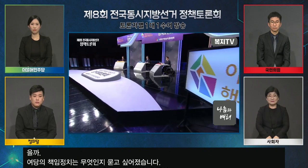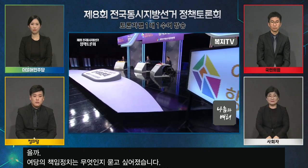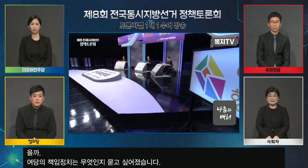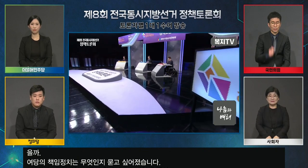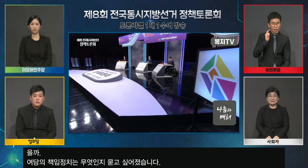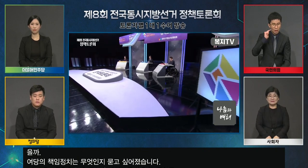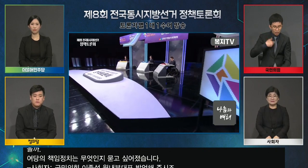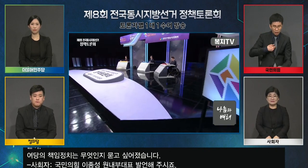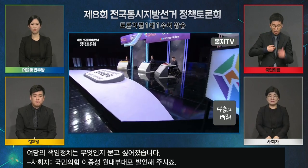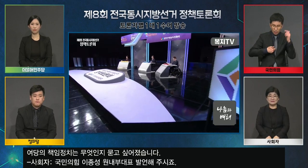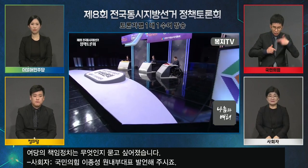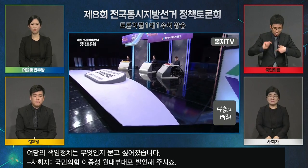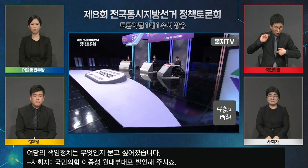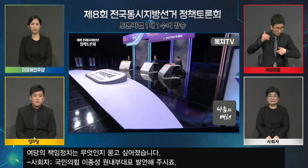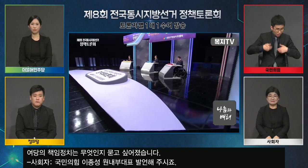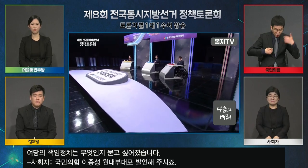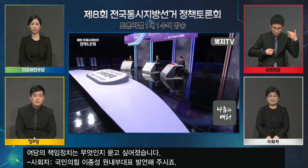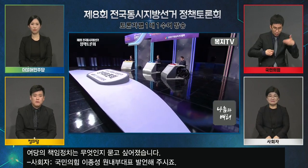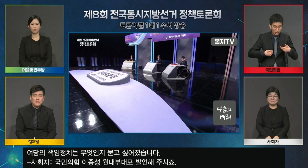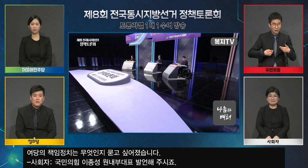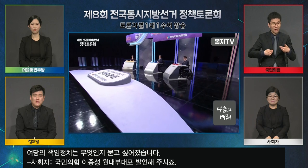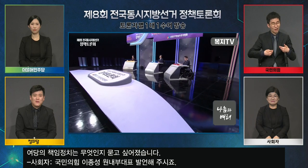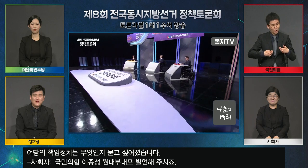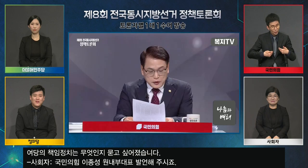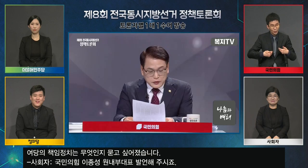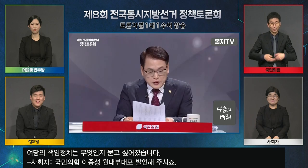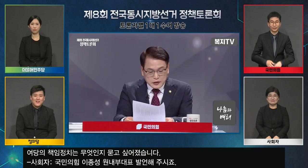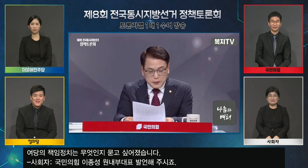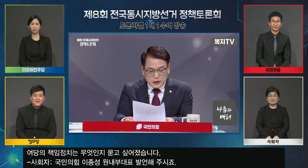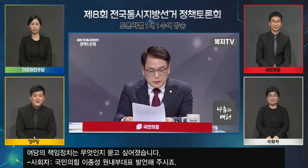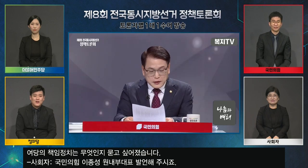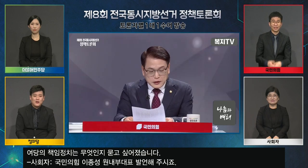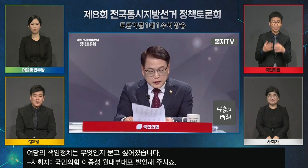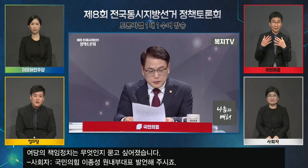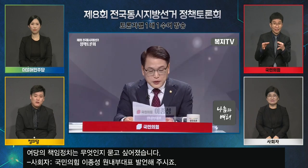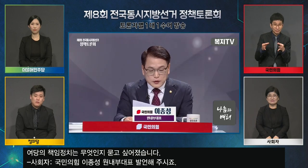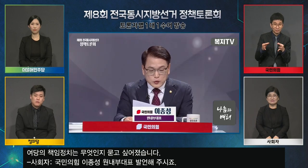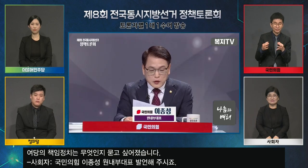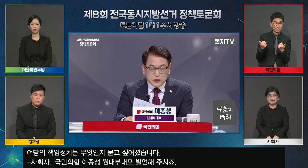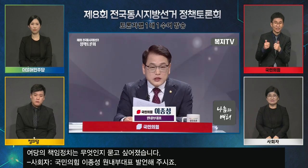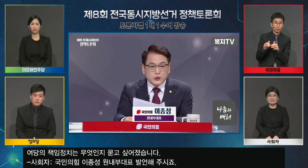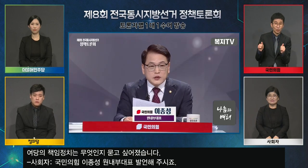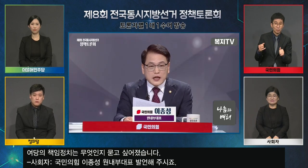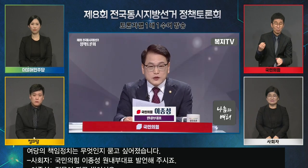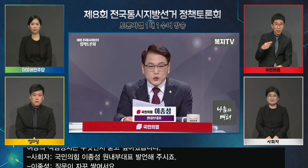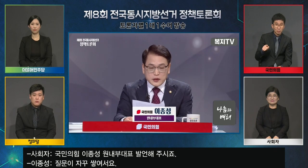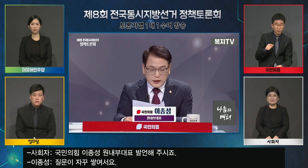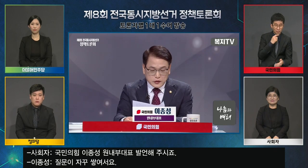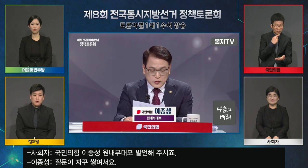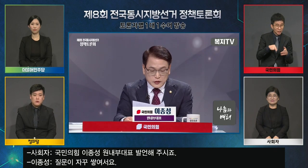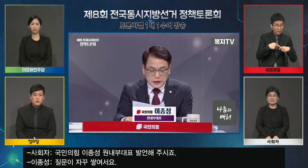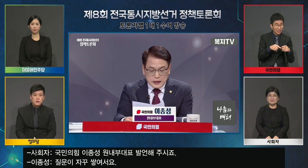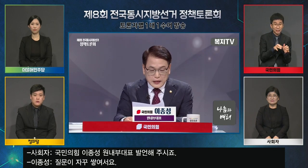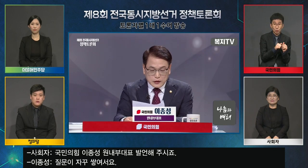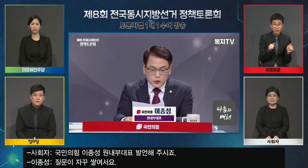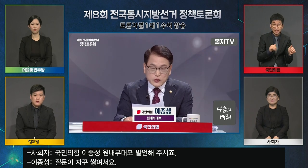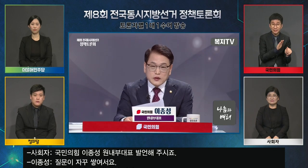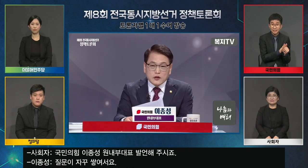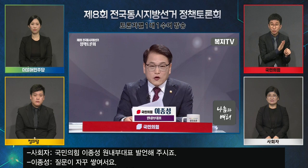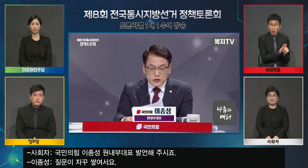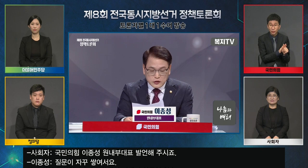자꾸 쌓여가서요. 먼저 김영배 의원님께서 말씀하신 피해 소상공인 지원 약속에 대해서는